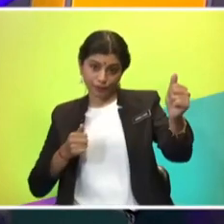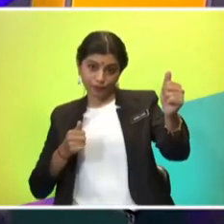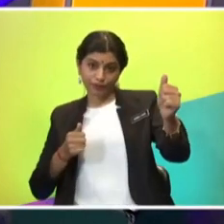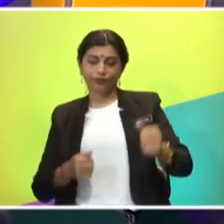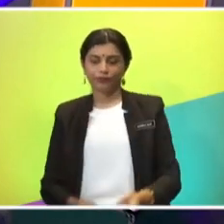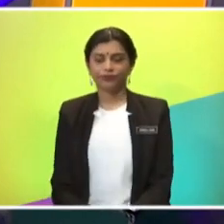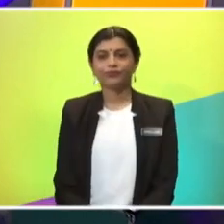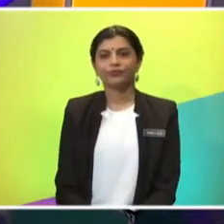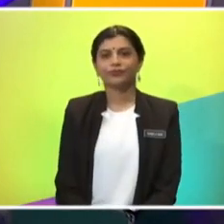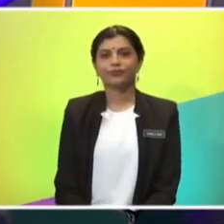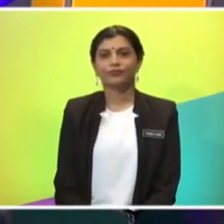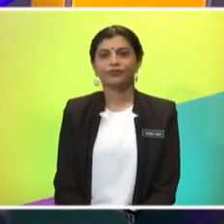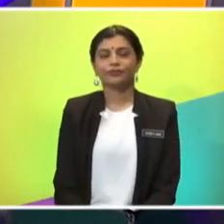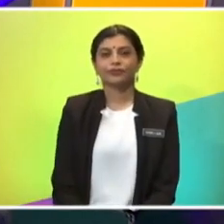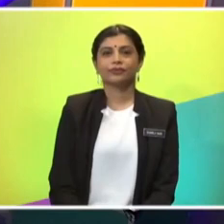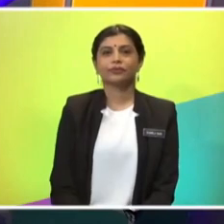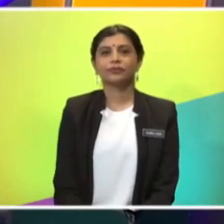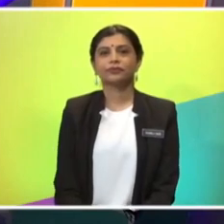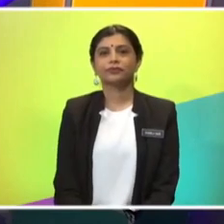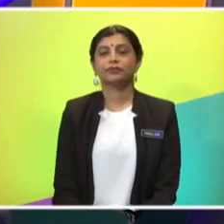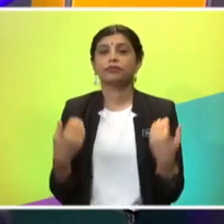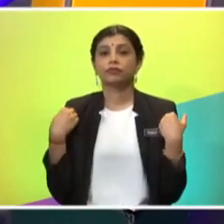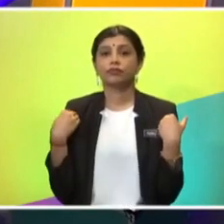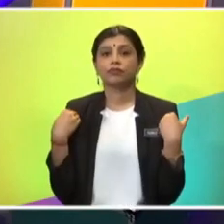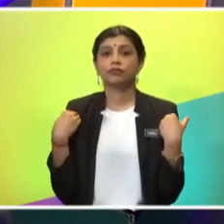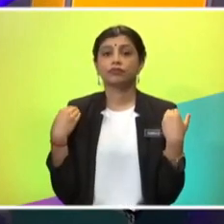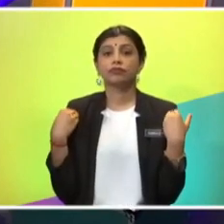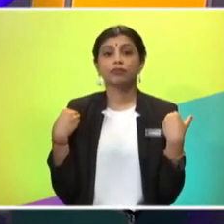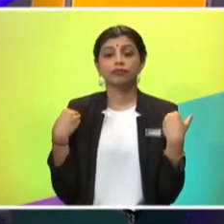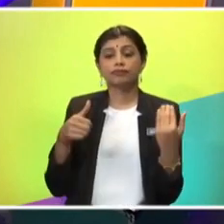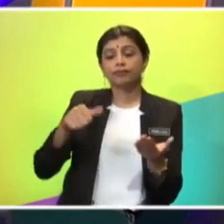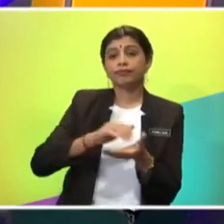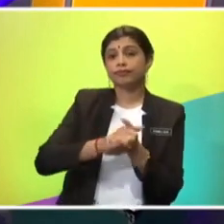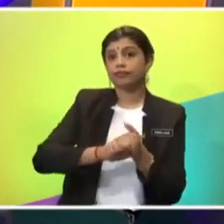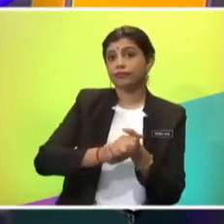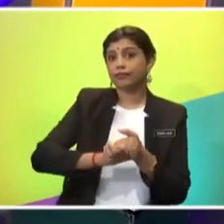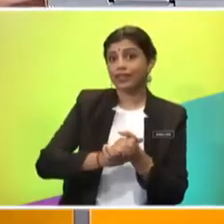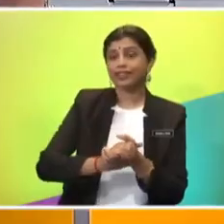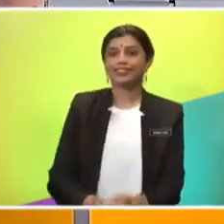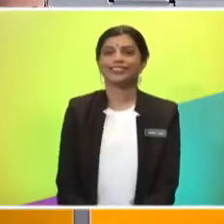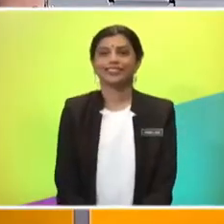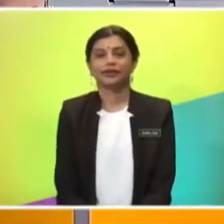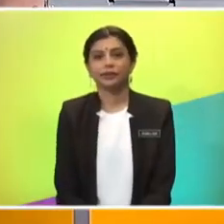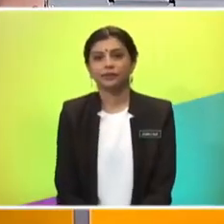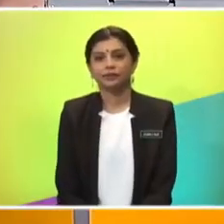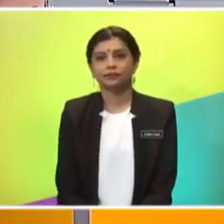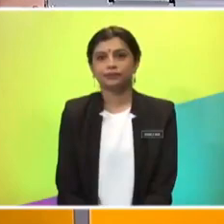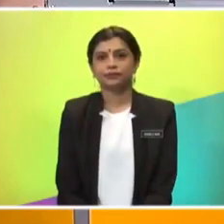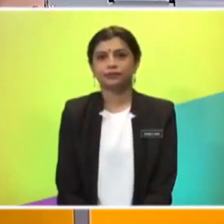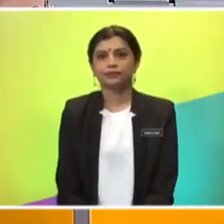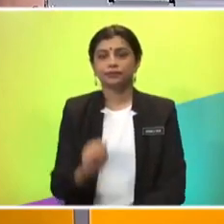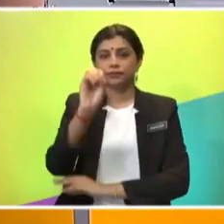cecair pembasmi kuman cikgu. Silakan. Untuk kita gunakan, kan, belajar-belajar juga SOP, tidak boleh kita